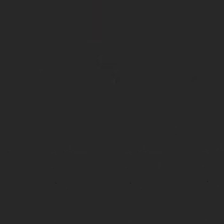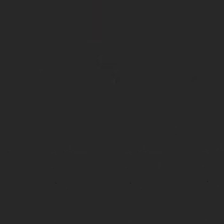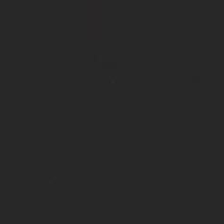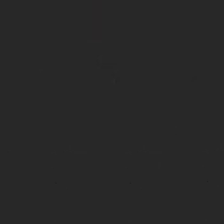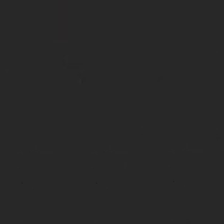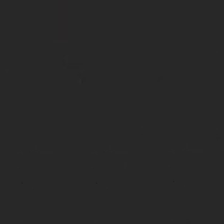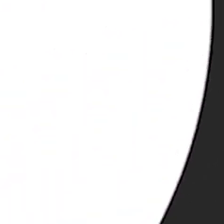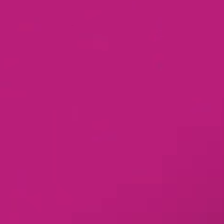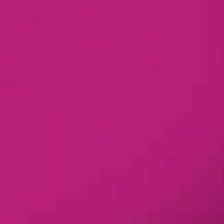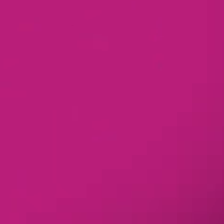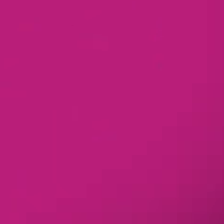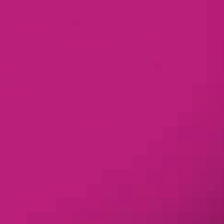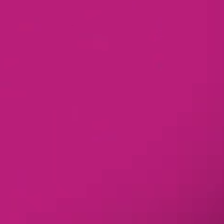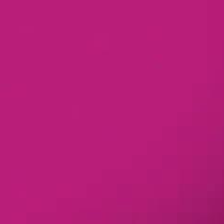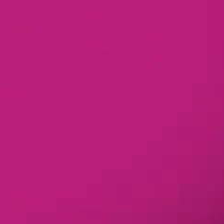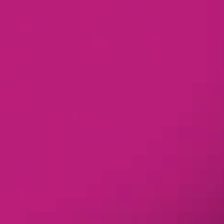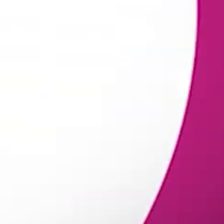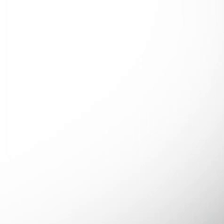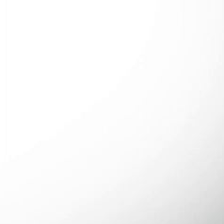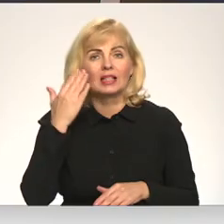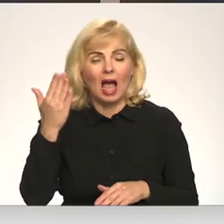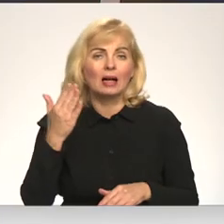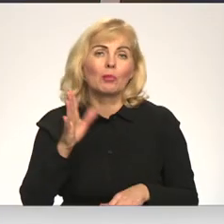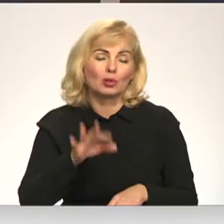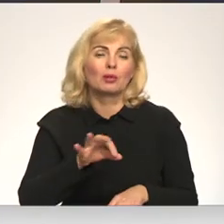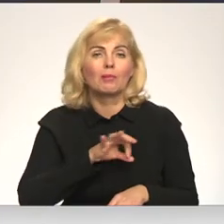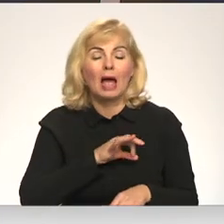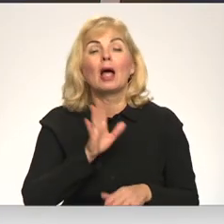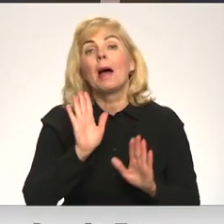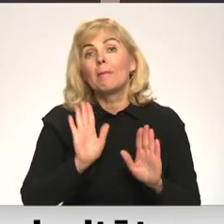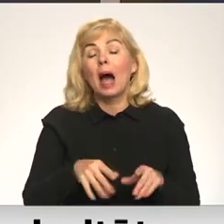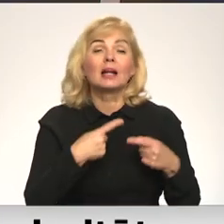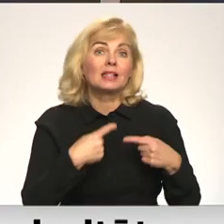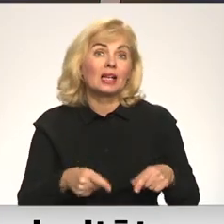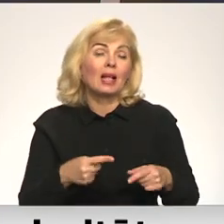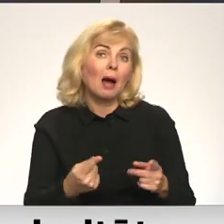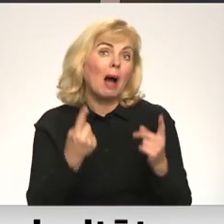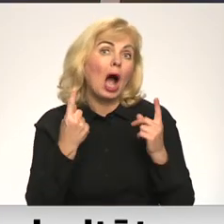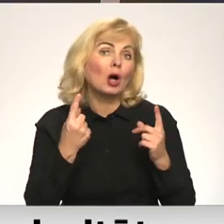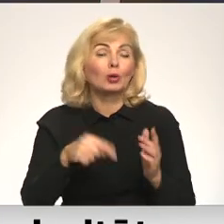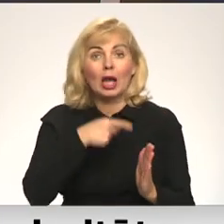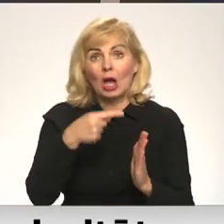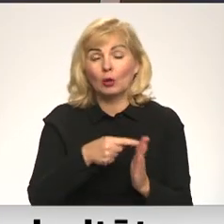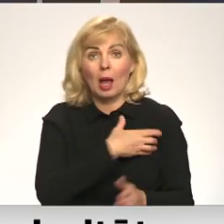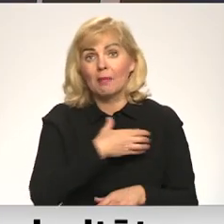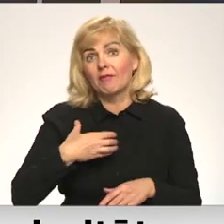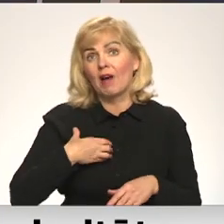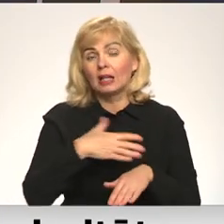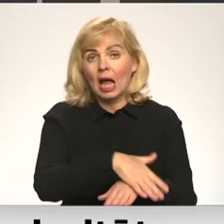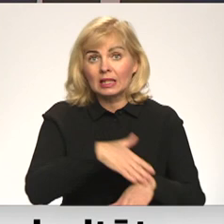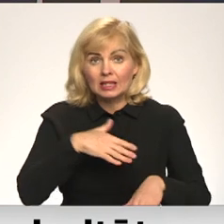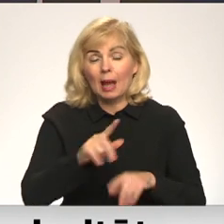Re, viss ēters ir te! Un nu par citām šodienas aktualitātēm valdībai un